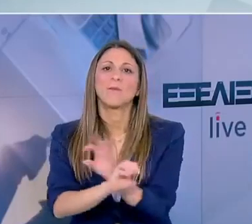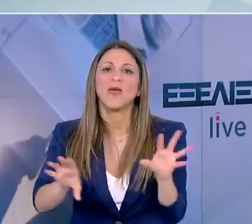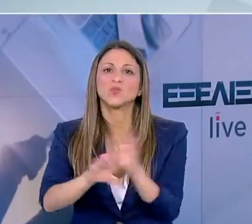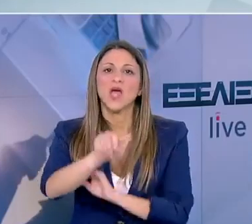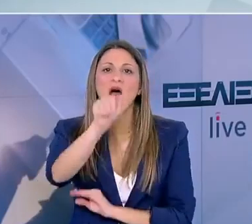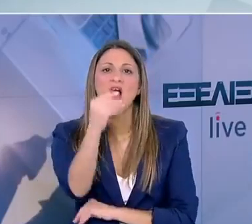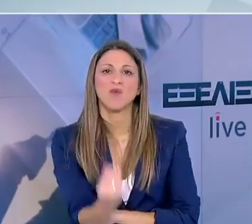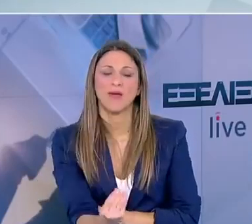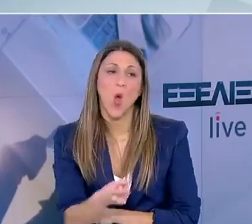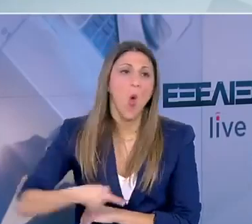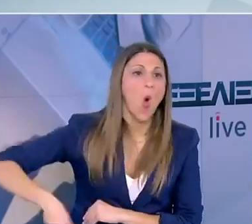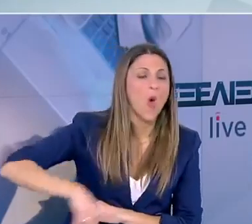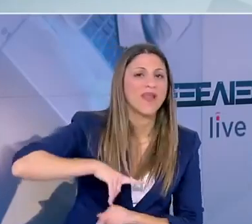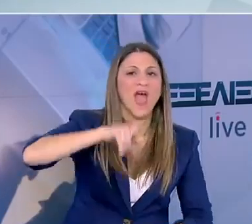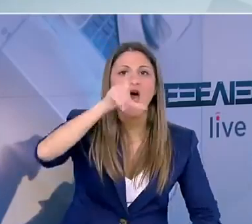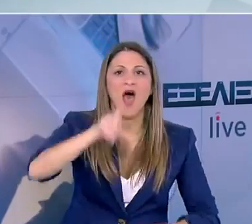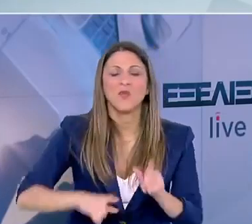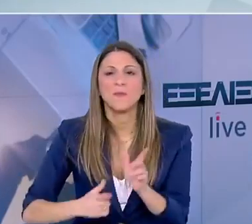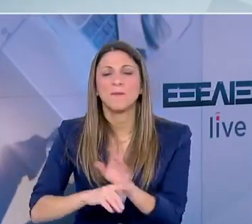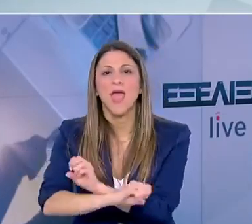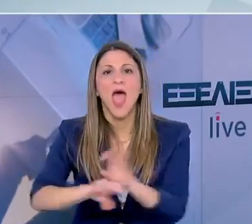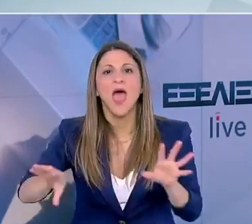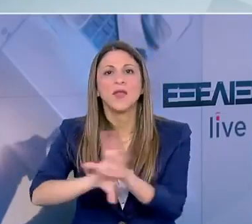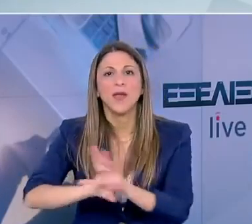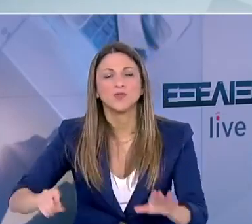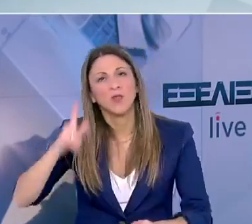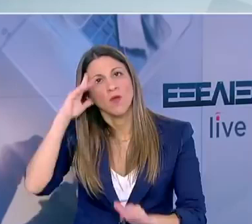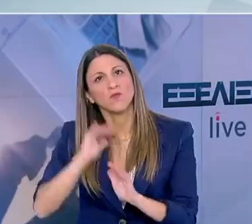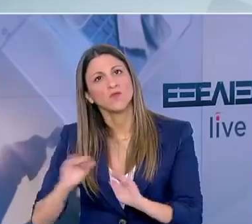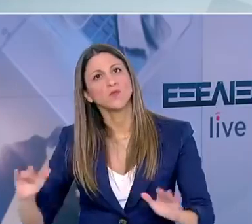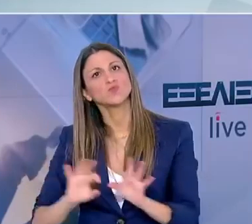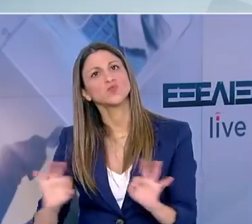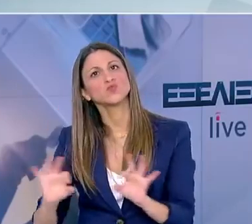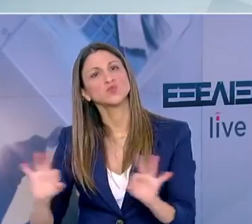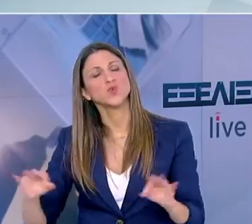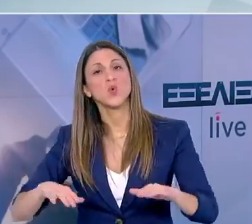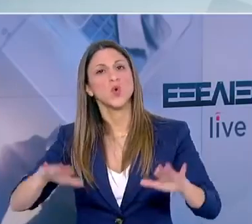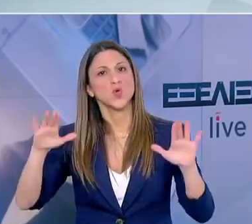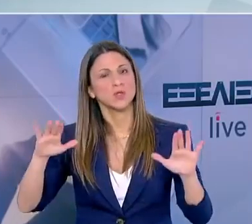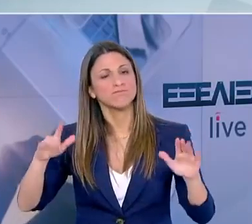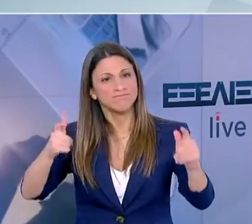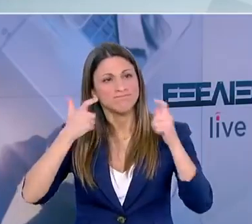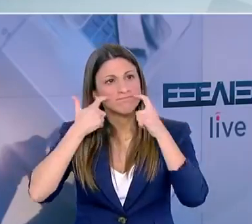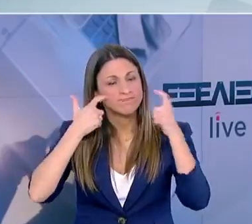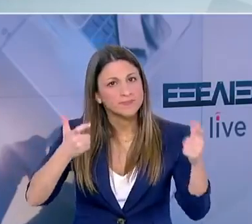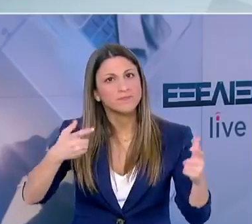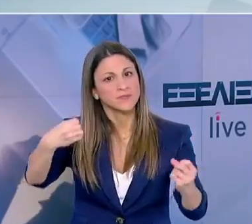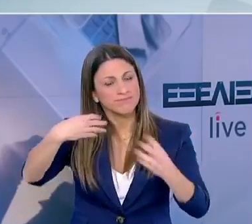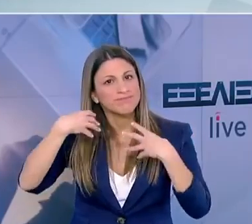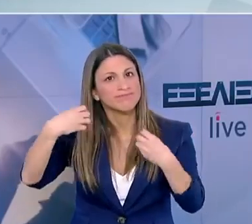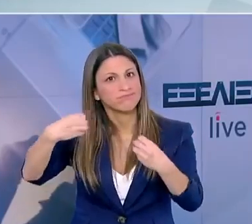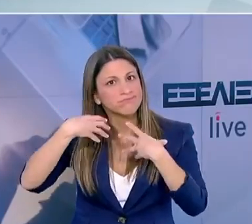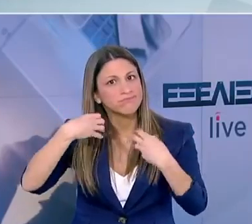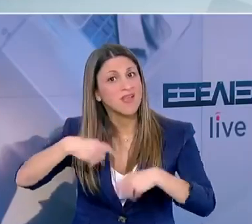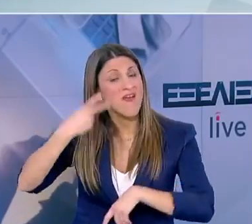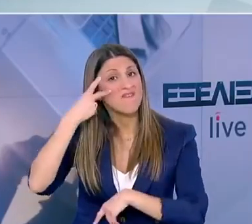τελευταίος πολίτης αυτής της χώρας να ενημερωθεί και να μην εφησυχάζουμε. Και έχουμε δει μέχρι σήμερα ότι τα μηνύματα τα